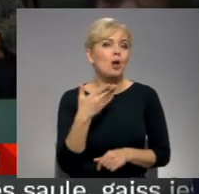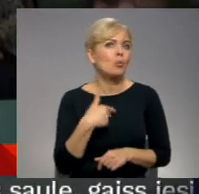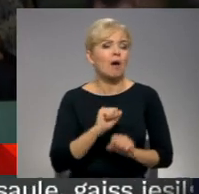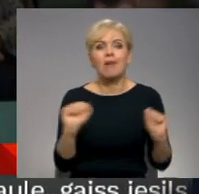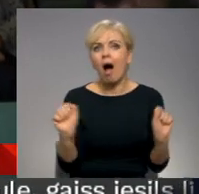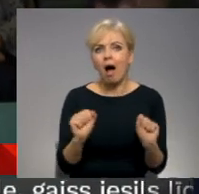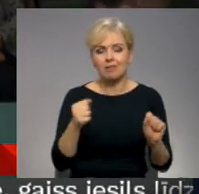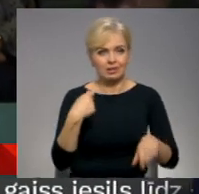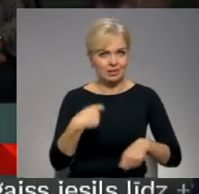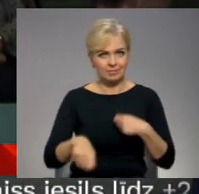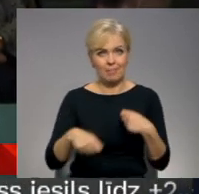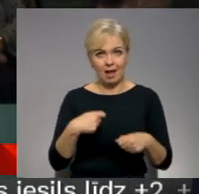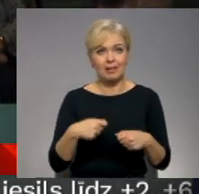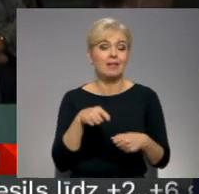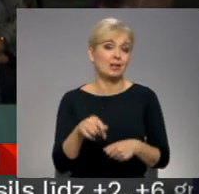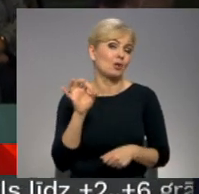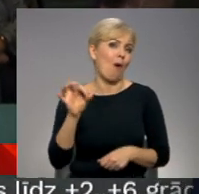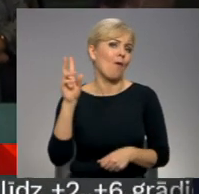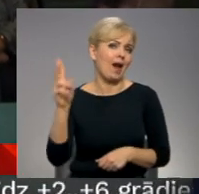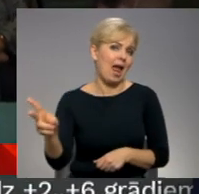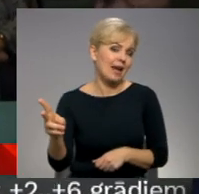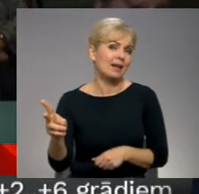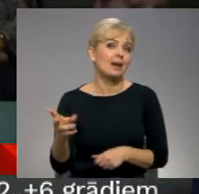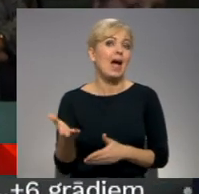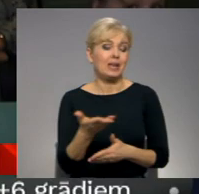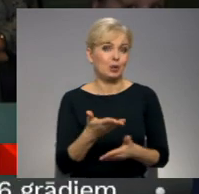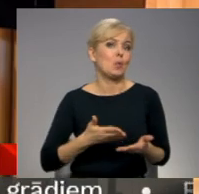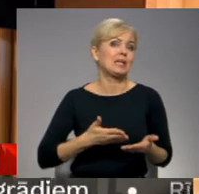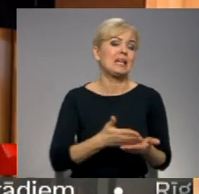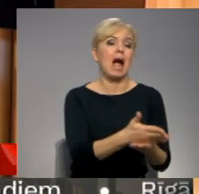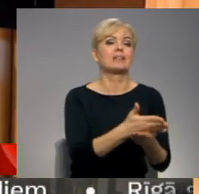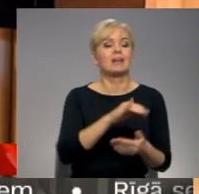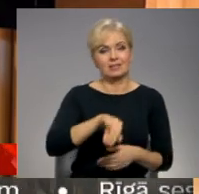ātri, bet tas ir ok. Ir kur tiekties? Jā.